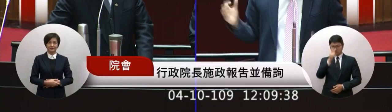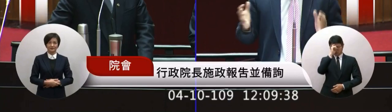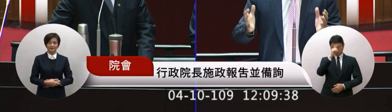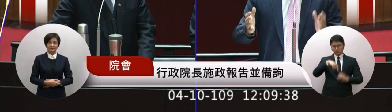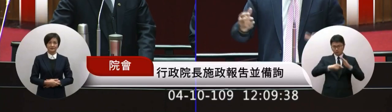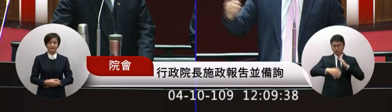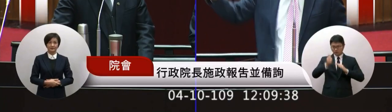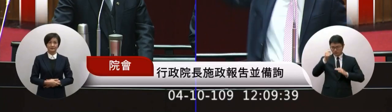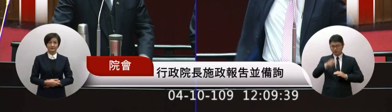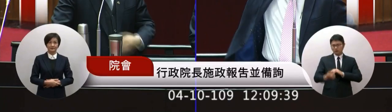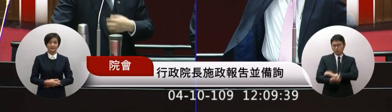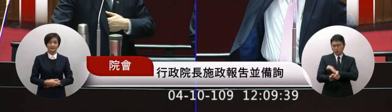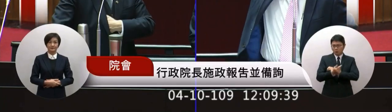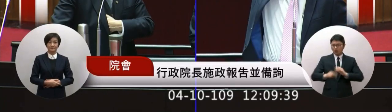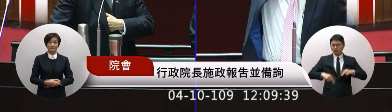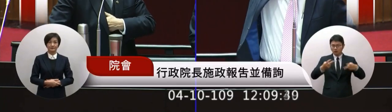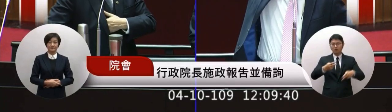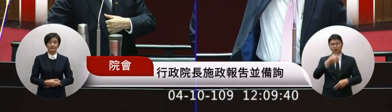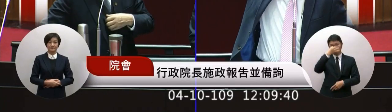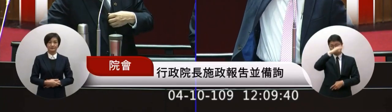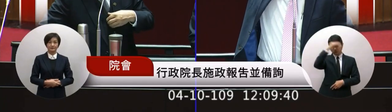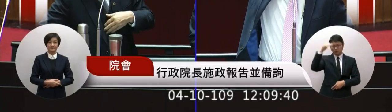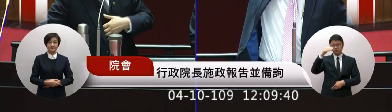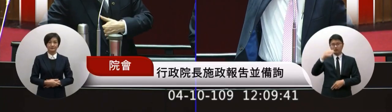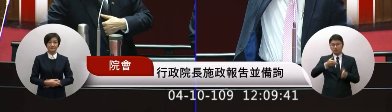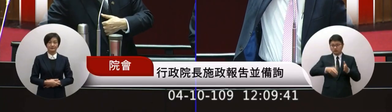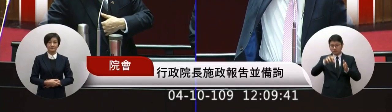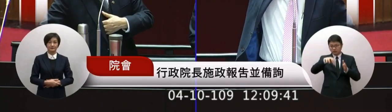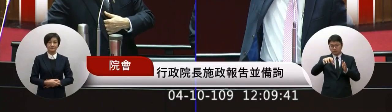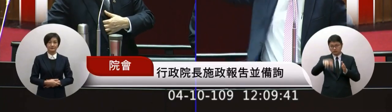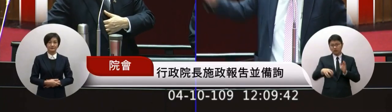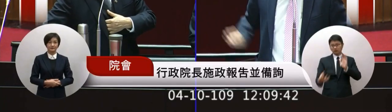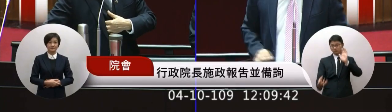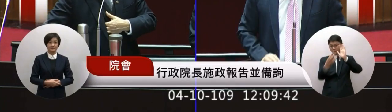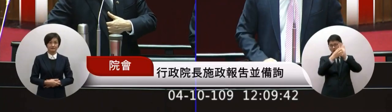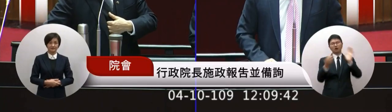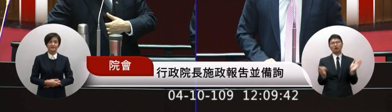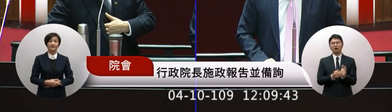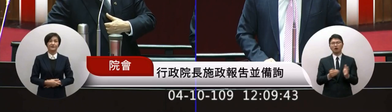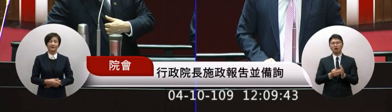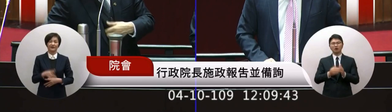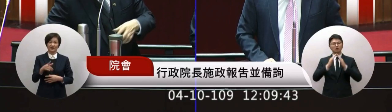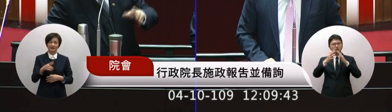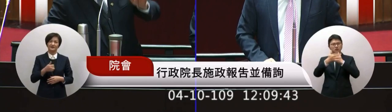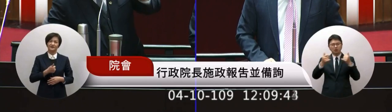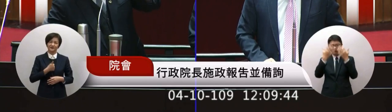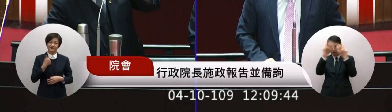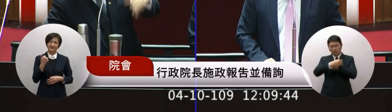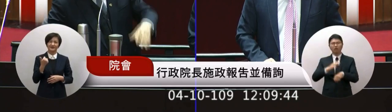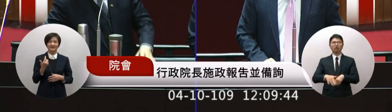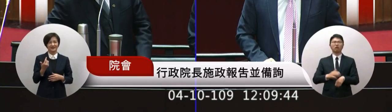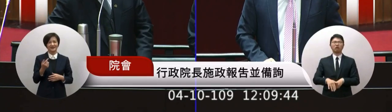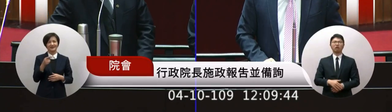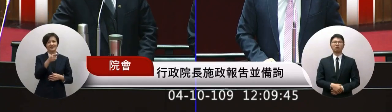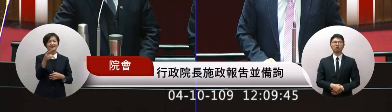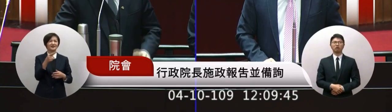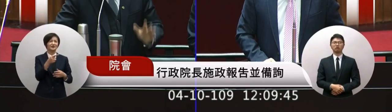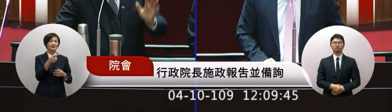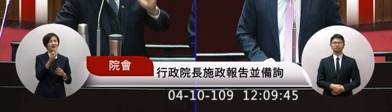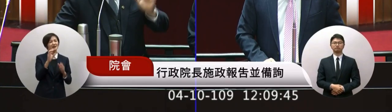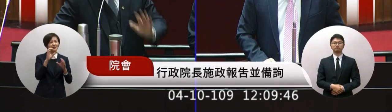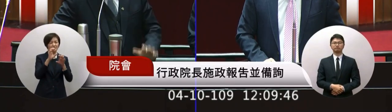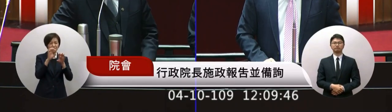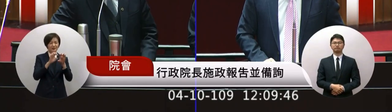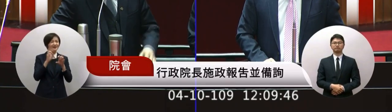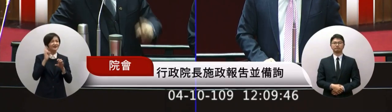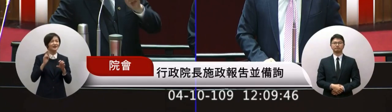长，可能这个要快啊，不，我凤山车站已经被立上去了，我的市民会搞不清楚。 其实我唔知阿公迄个是啥物拼音，啥物拼音，